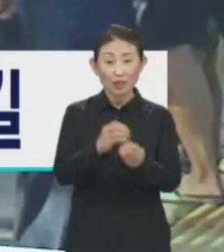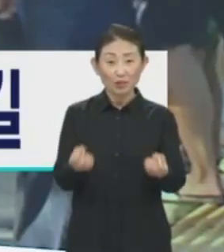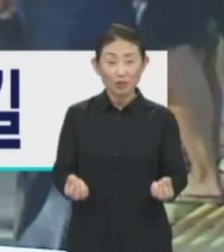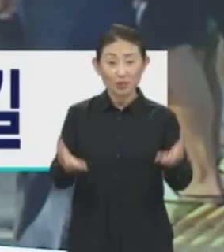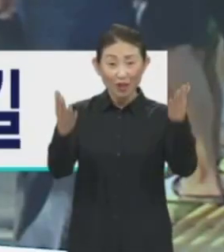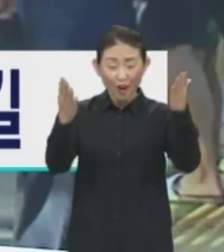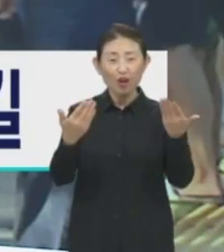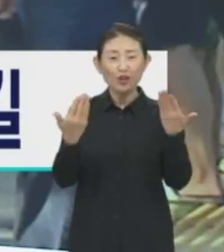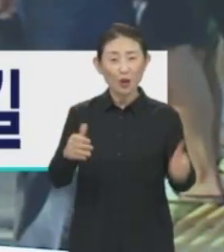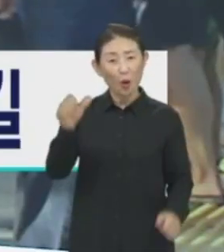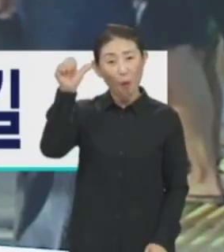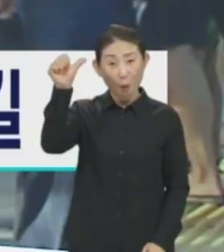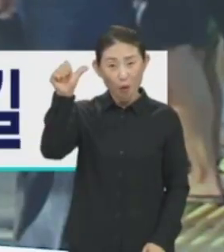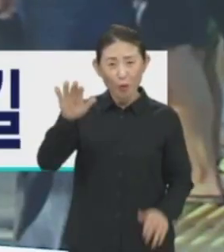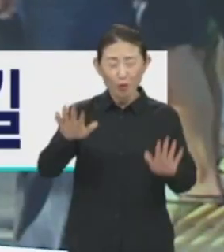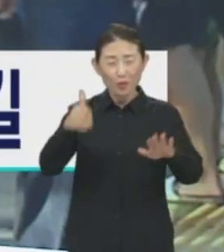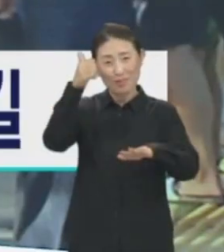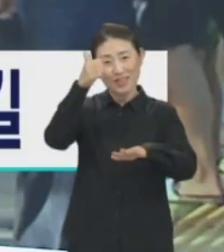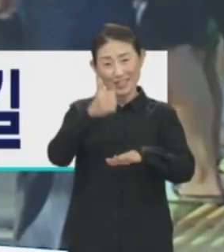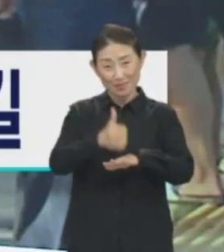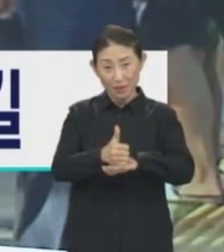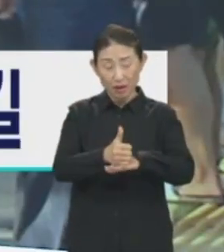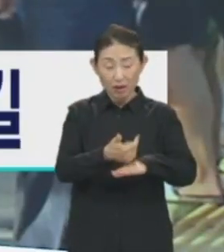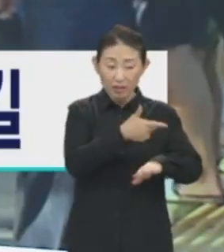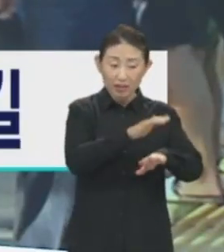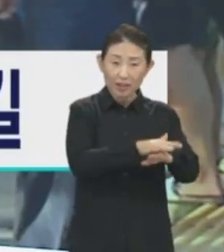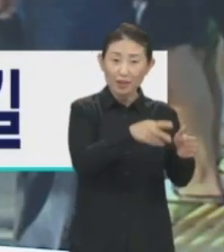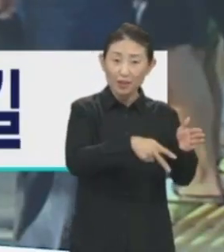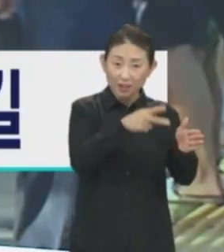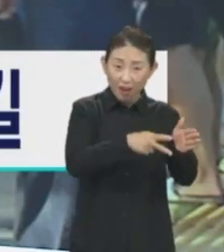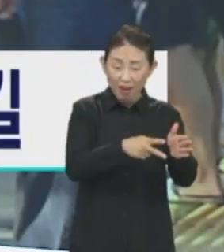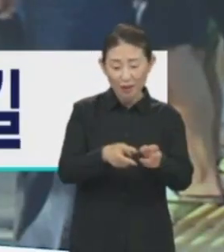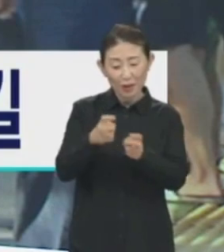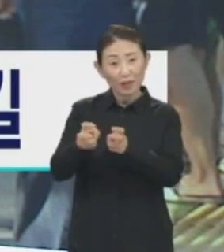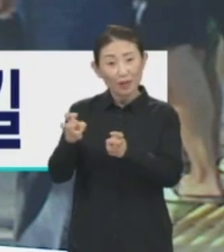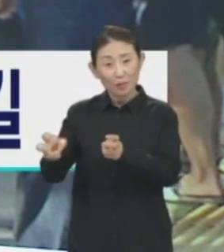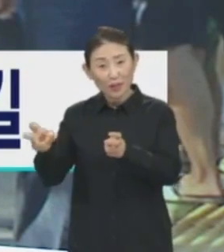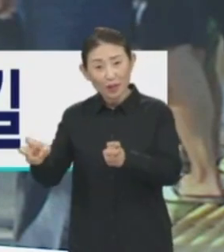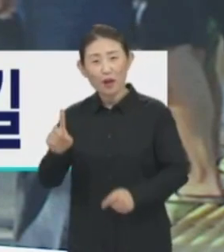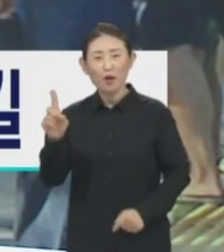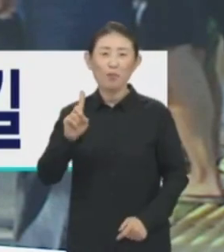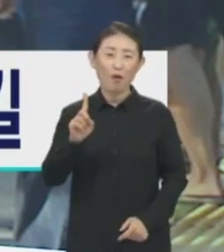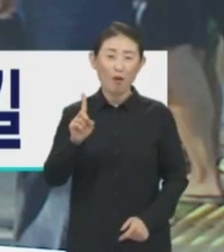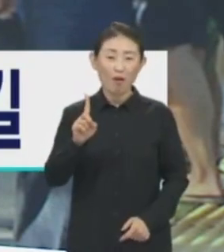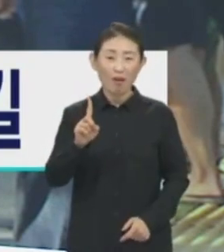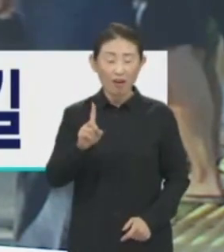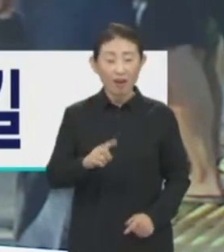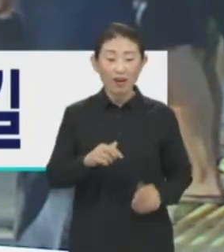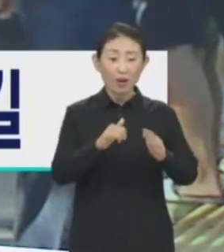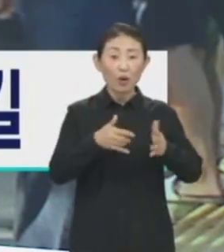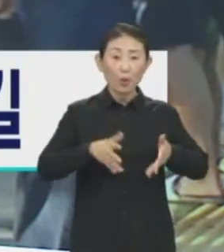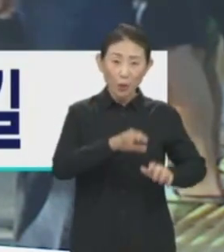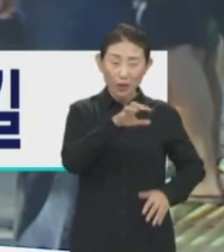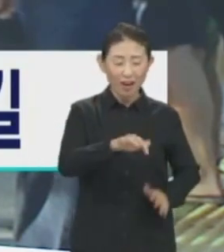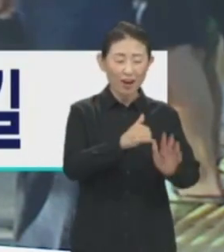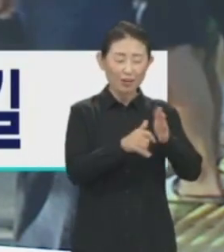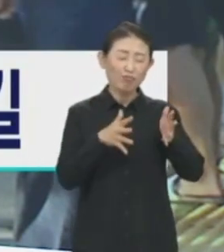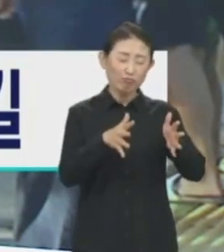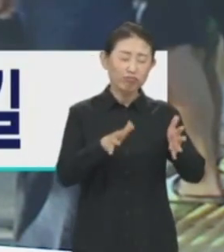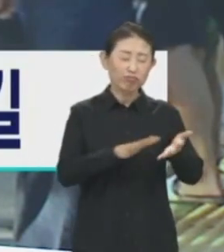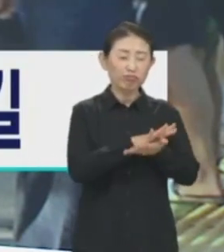닷새간의 추석 연휴 마지막 날, 대전역과 터미널에는 가족과 소중한 시간을 보내고 다시 일상으로